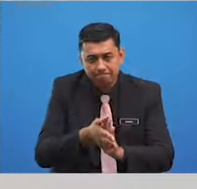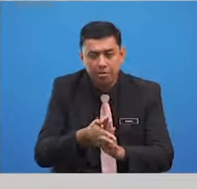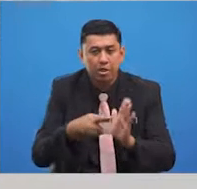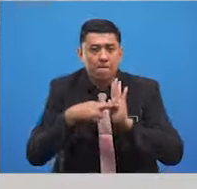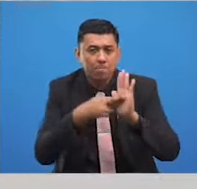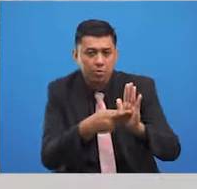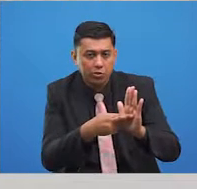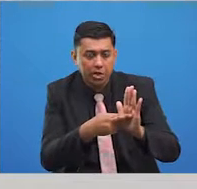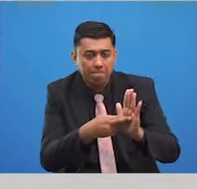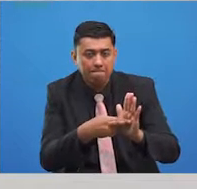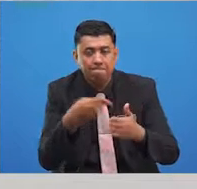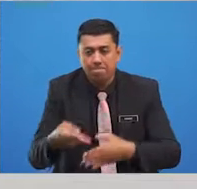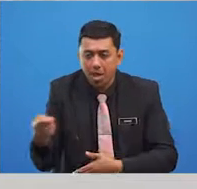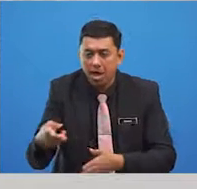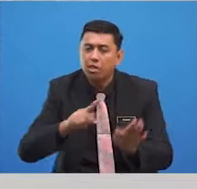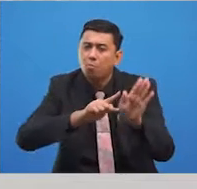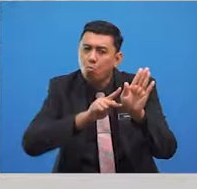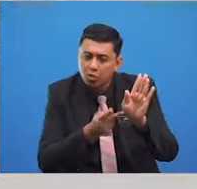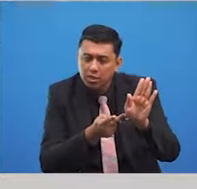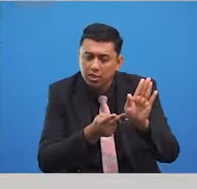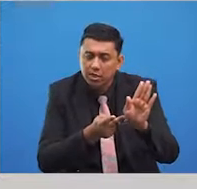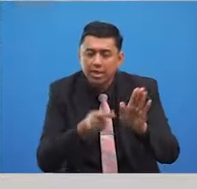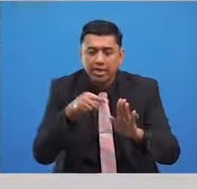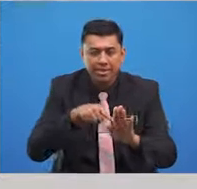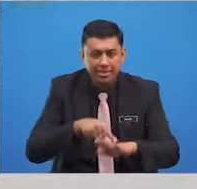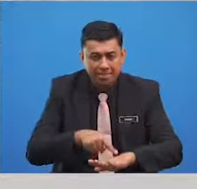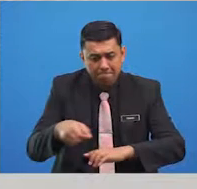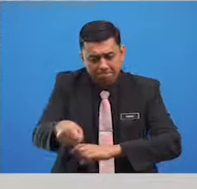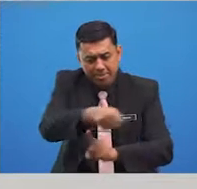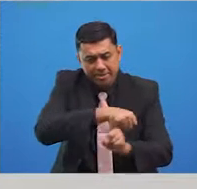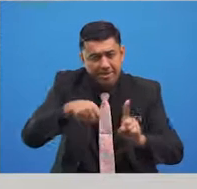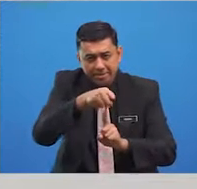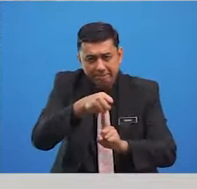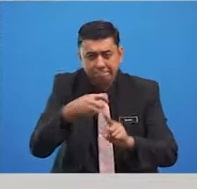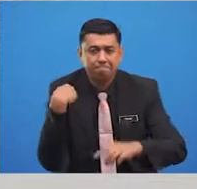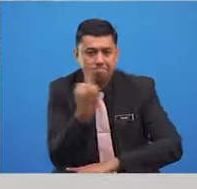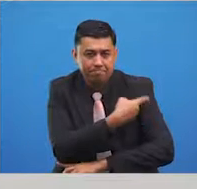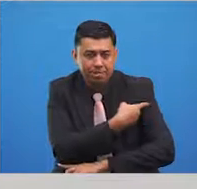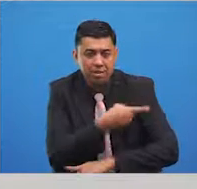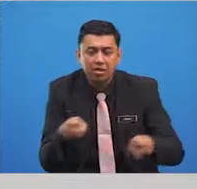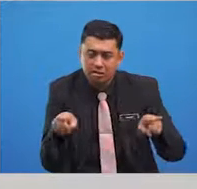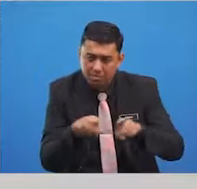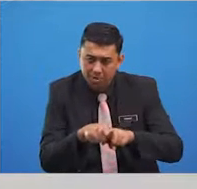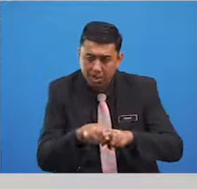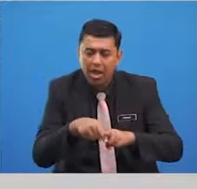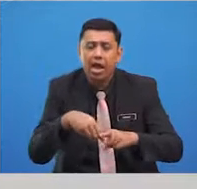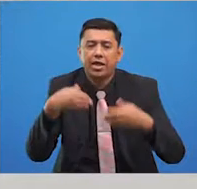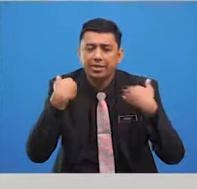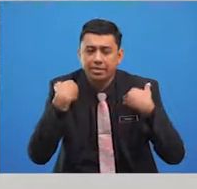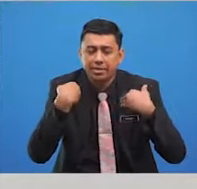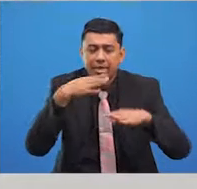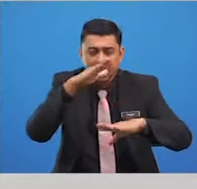atau punca yang terdapat di sekeliling kita, sama ada di atas permukaan